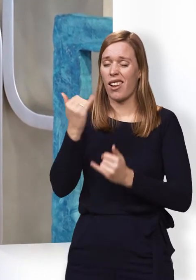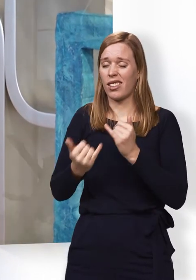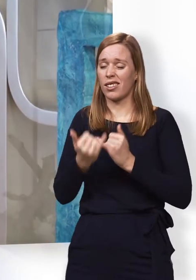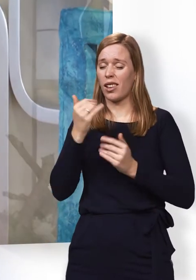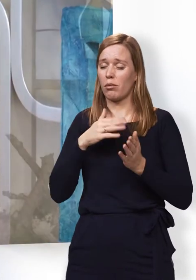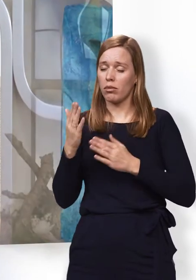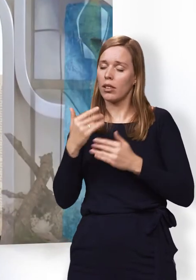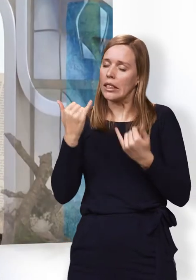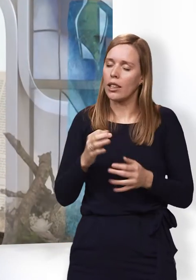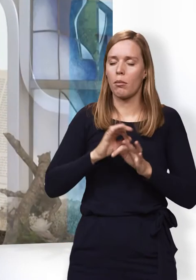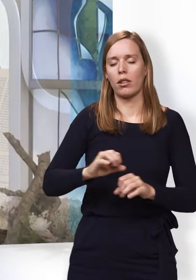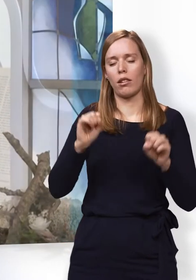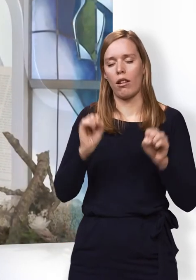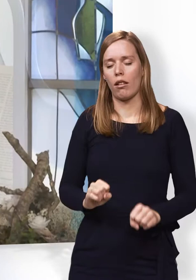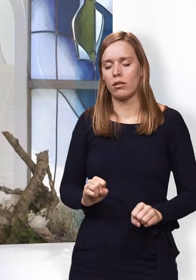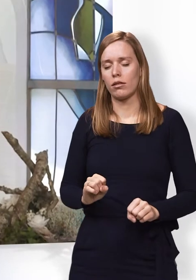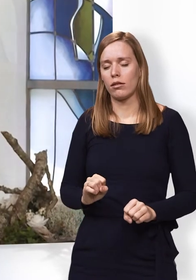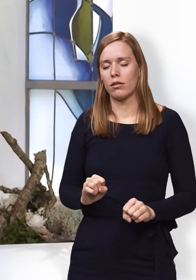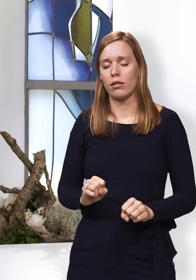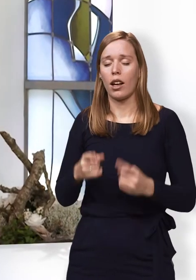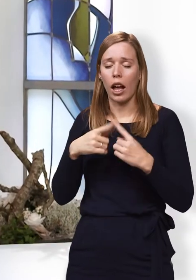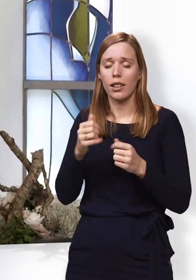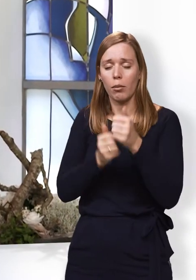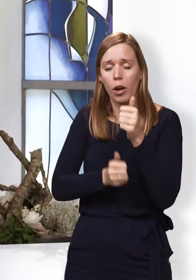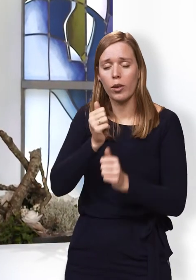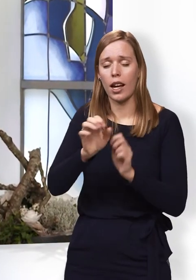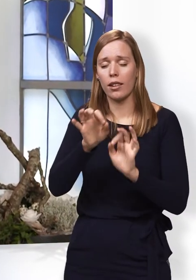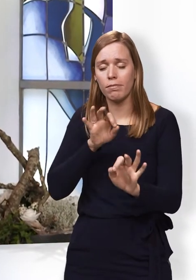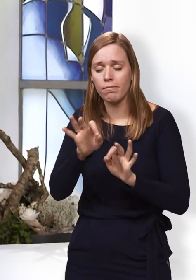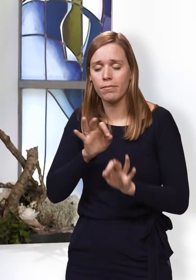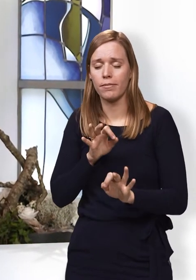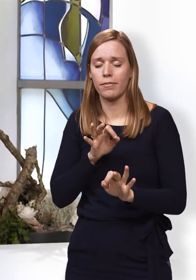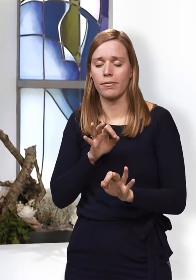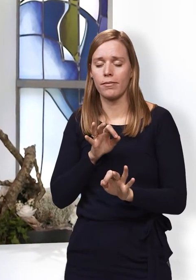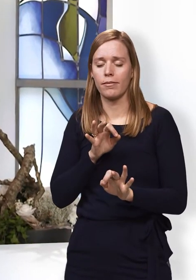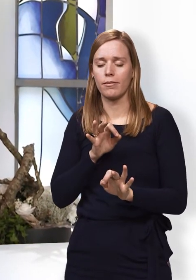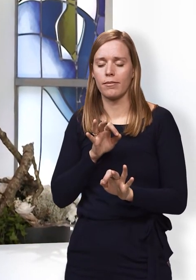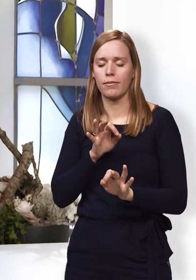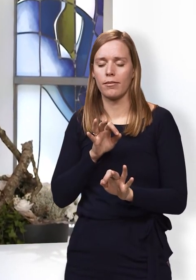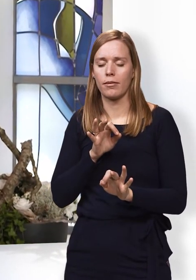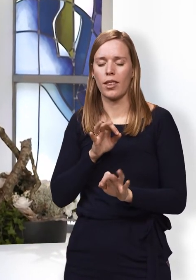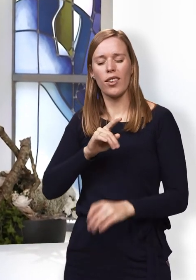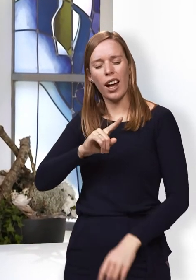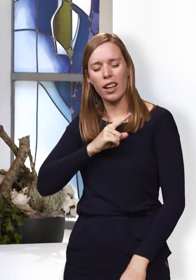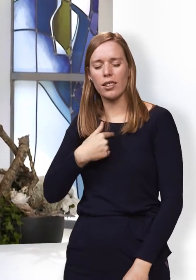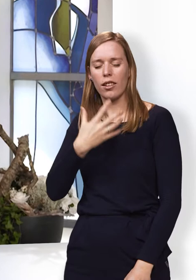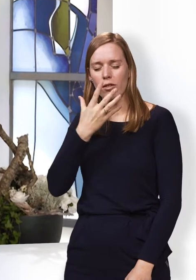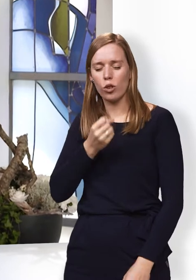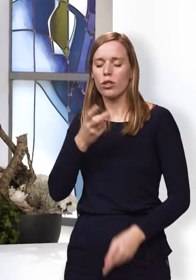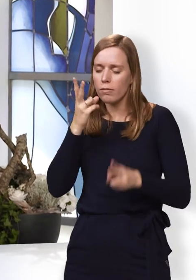vorigen, andere Prioritäten zu setzen, das zu tun, was wir eigentlich